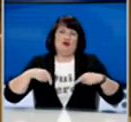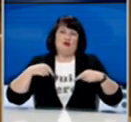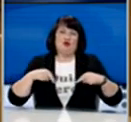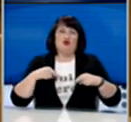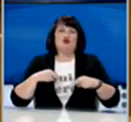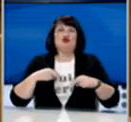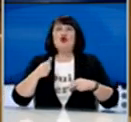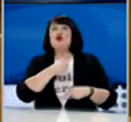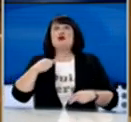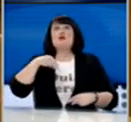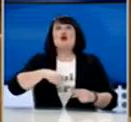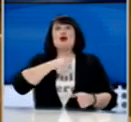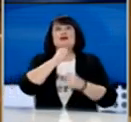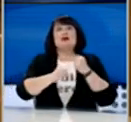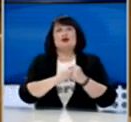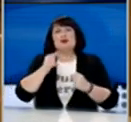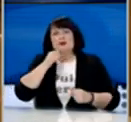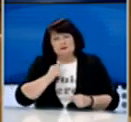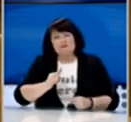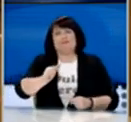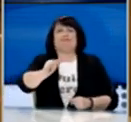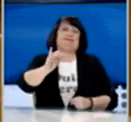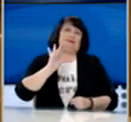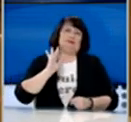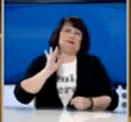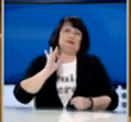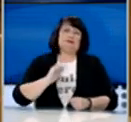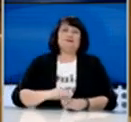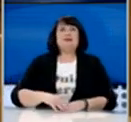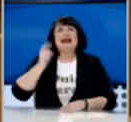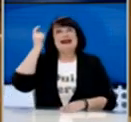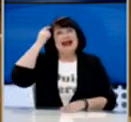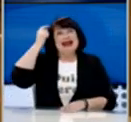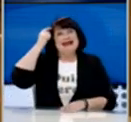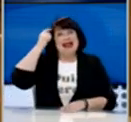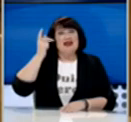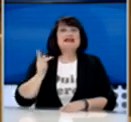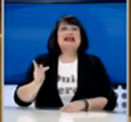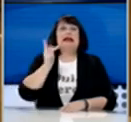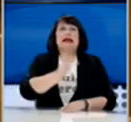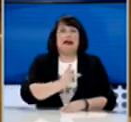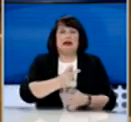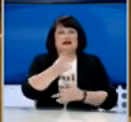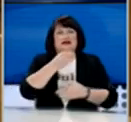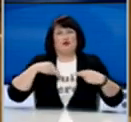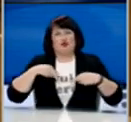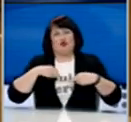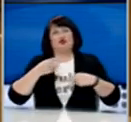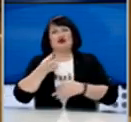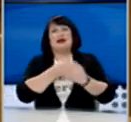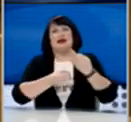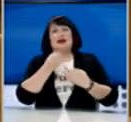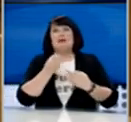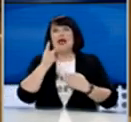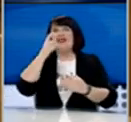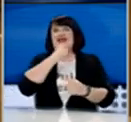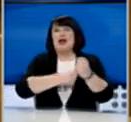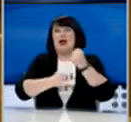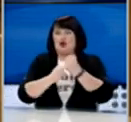φέτος μόνο θα είναι διαρκής με ότι αυτό συνεπάγεται για να καταλάβετε συνέχισα ο κύριος κικίλιας την τελευταία